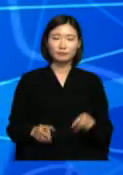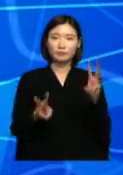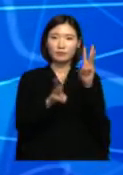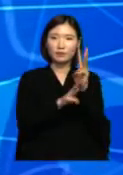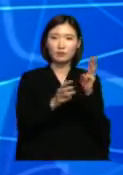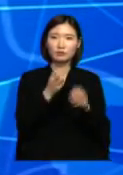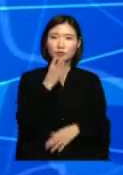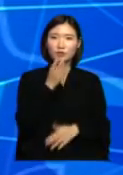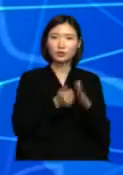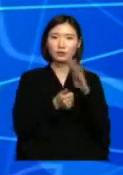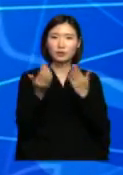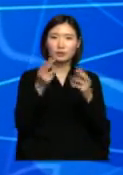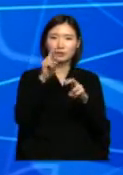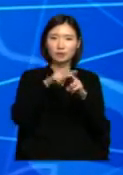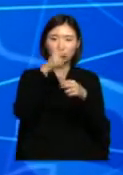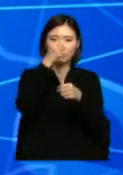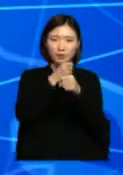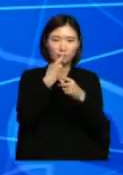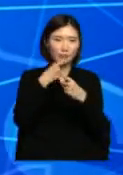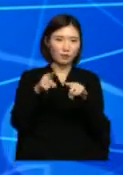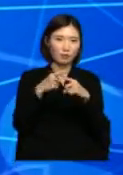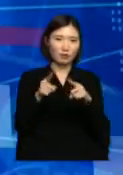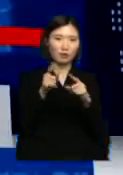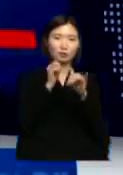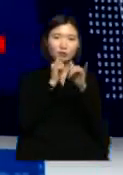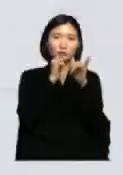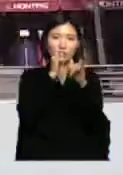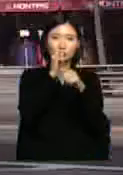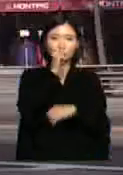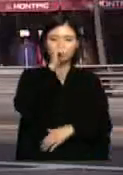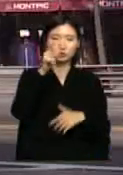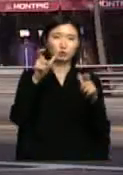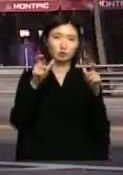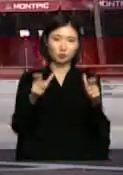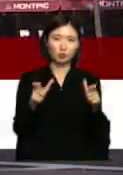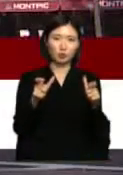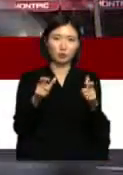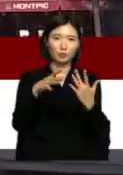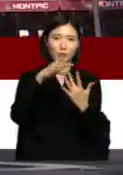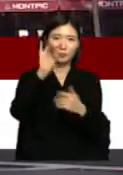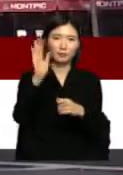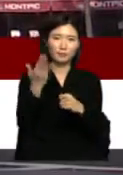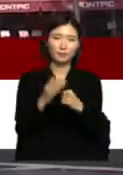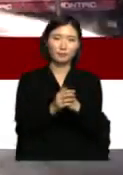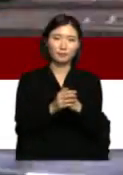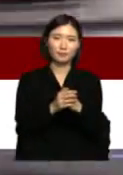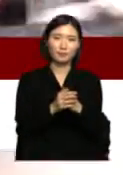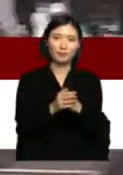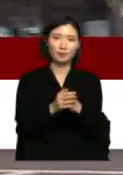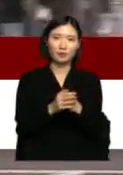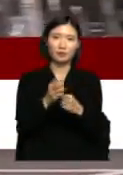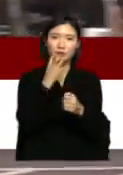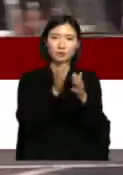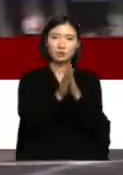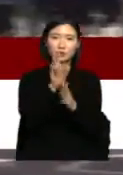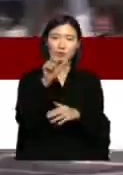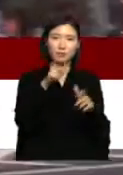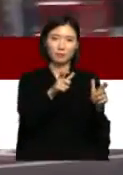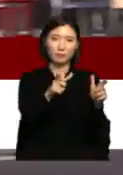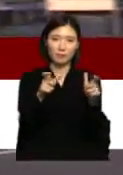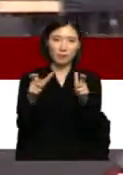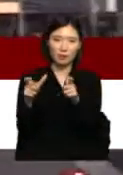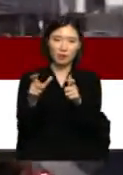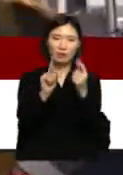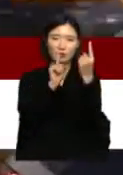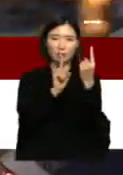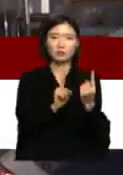중랑구가 서울 희망 일자리 만들기 평가에서 우수구로 선정됐습니다. 이번 평가는 서울시 25개